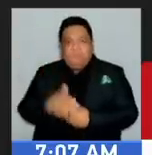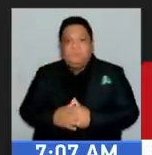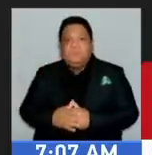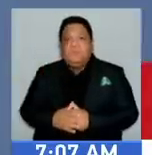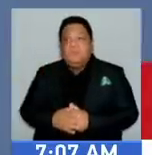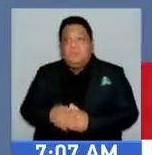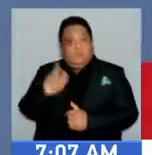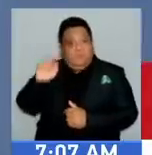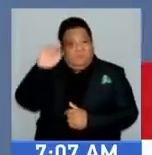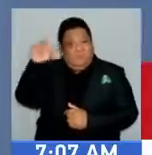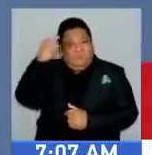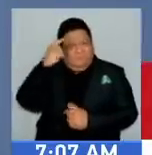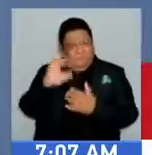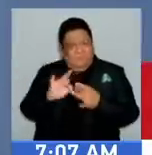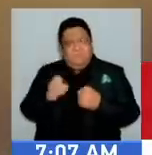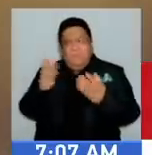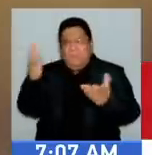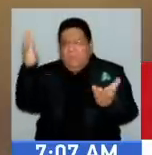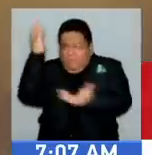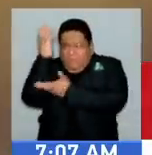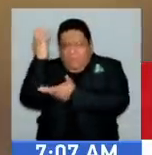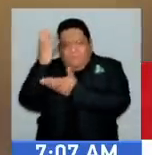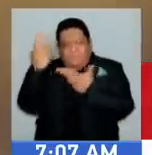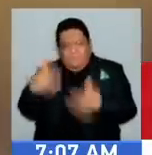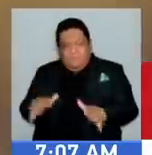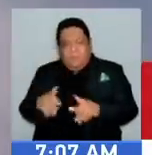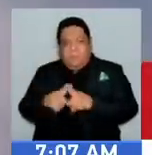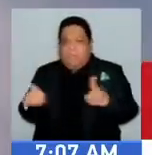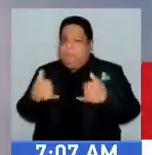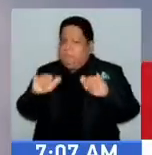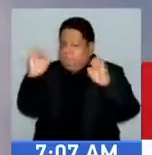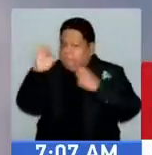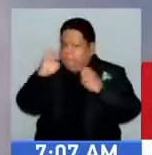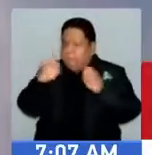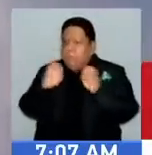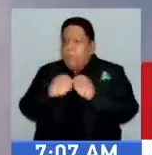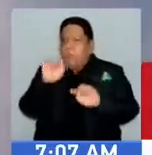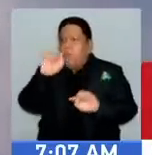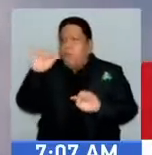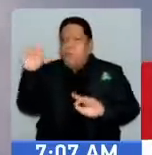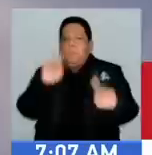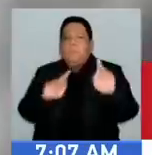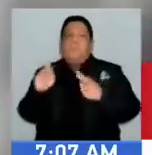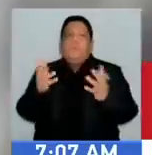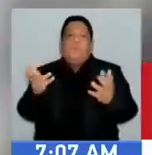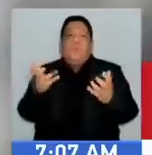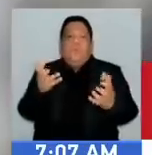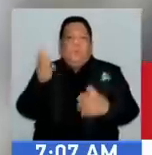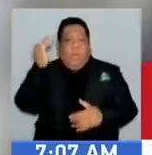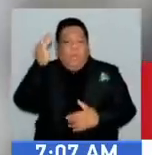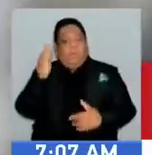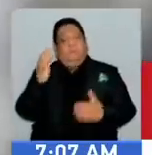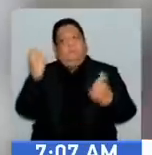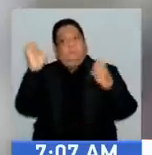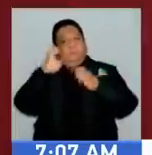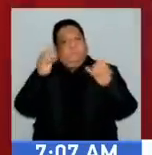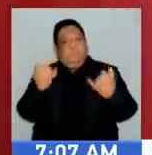na puno pero inaasahan pa rin nila ang pagdami ng request ng mga residente dahil sa inaasahang masamang panahon ngayong